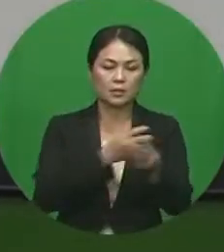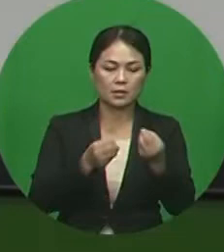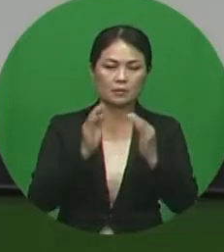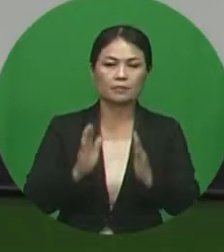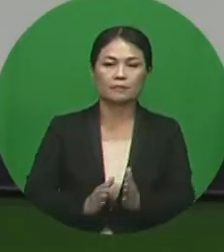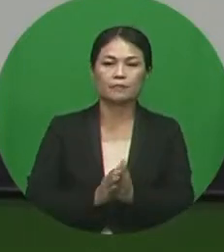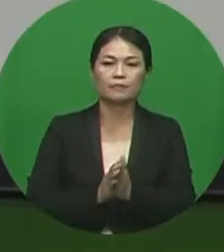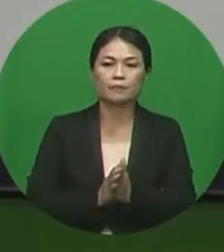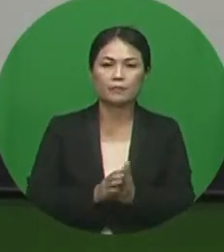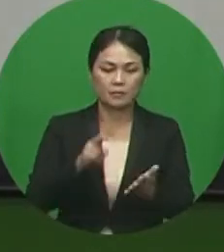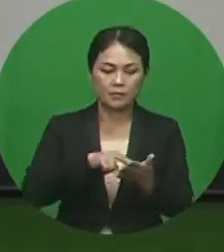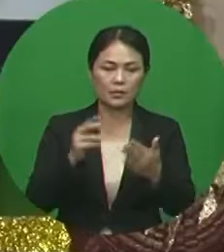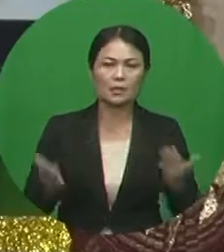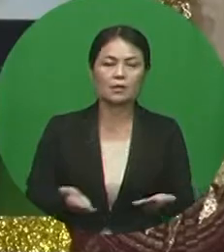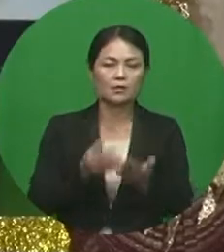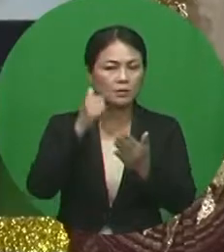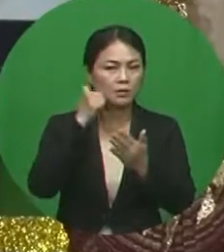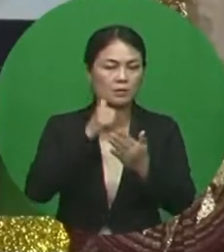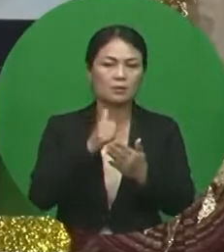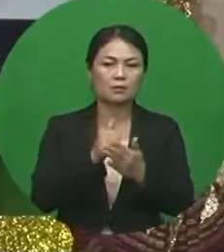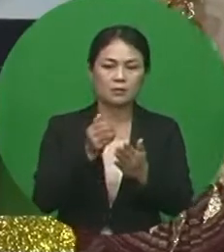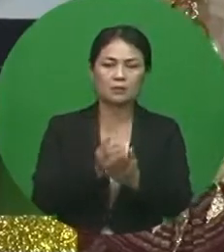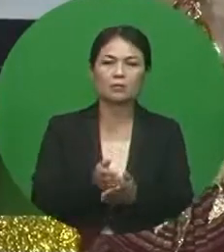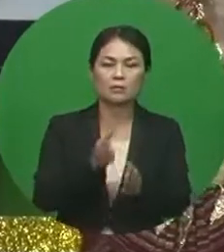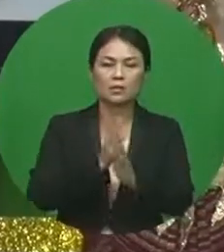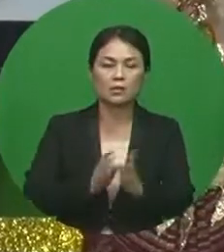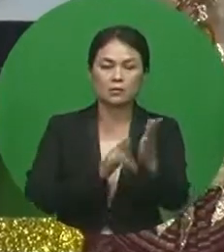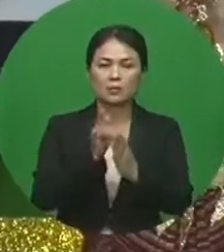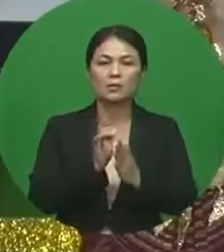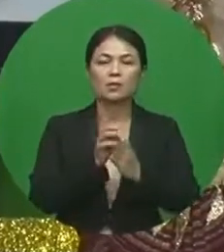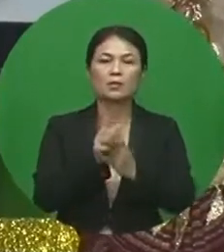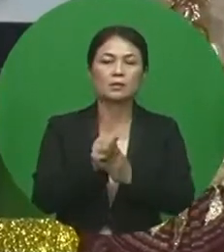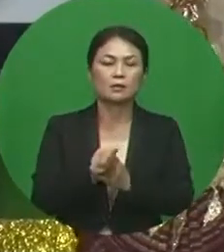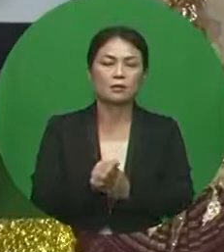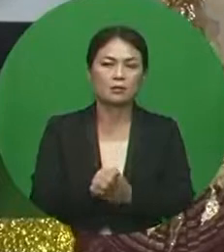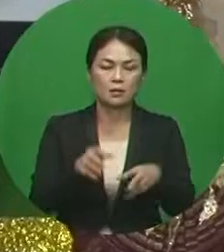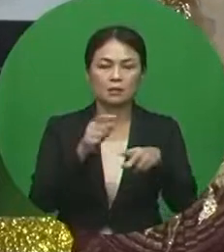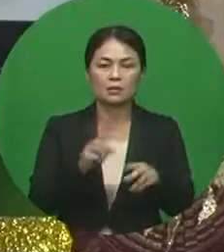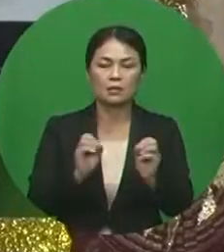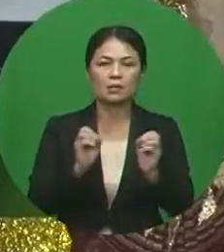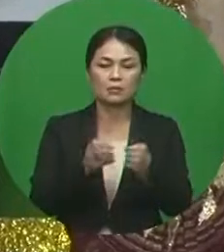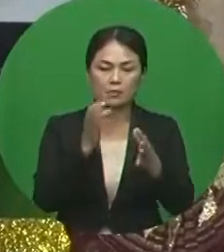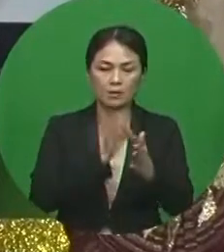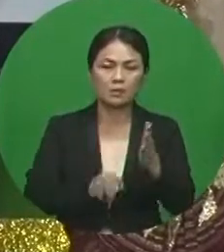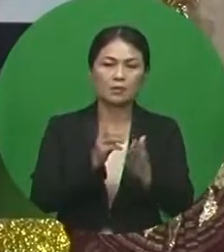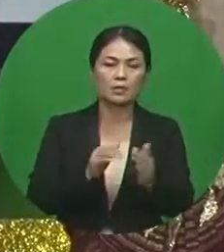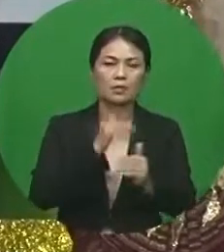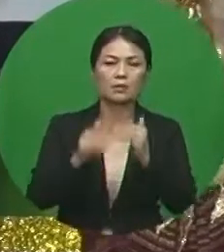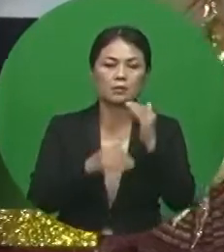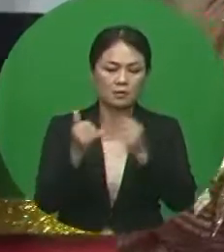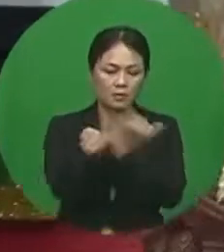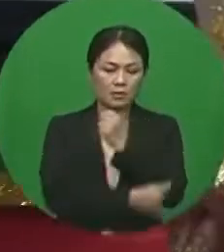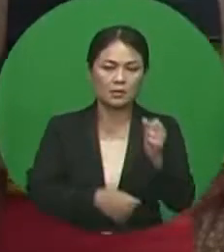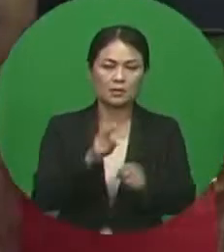ត្រីក្នុងន័យលើកម្ពស់ស្ត្រីក្នុងជួររដ្ឋាភិបាលដែលជាឆ្អឹងខ្នងមិនអាចខ្វះបានក្នុងការអភិវឌ្ឍប្រទេ